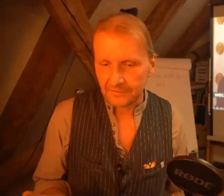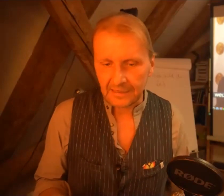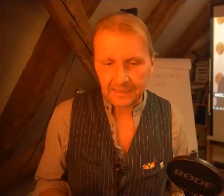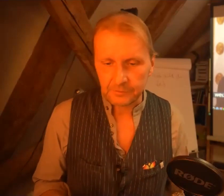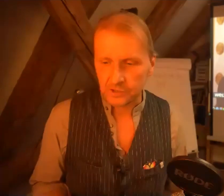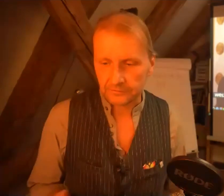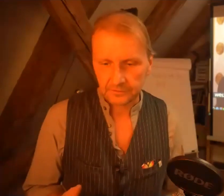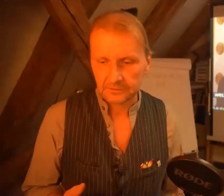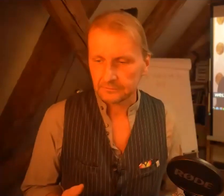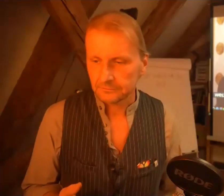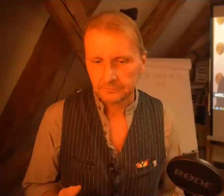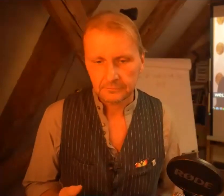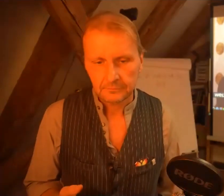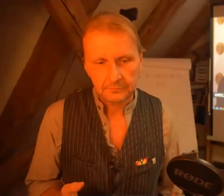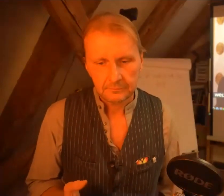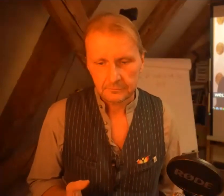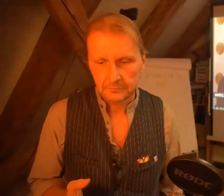Möglicherweise, wenn der Wald abgeschafft wird.